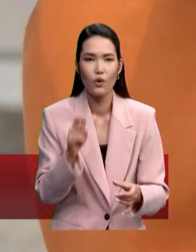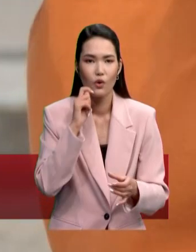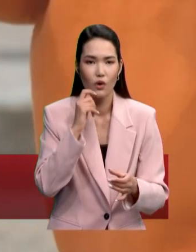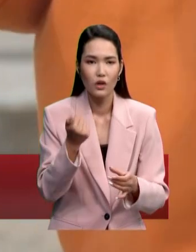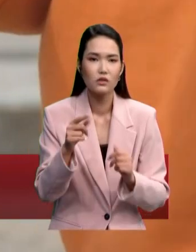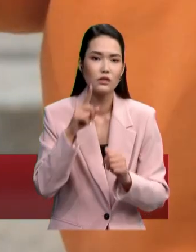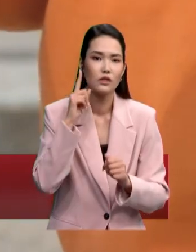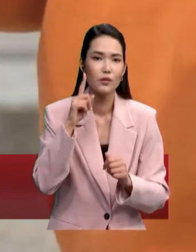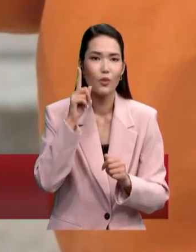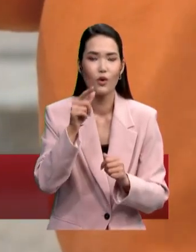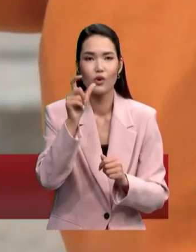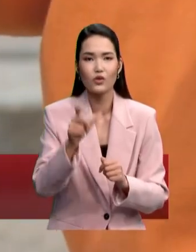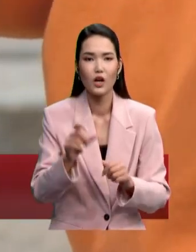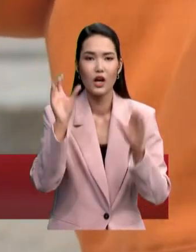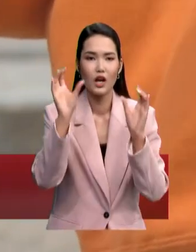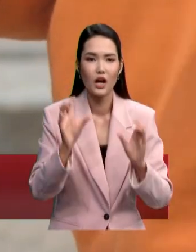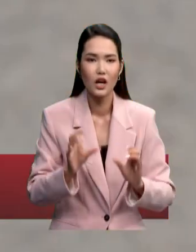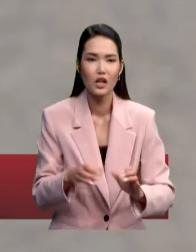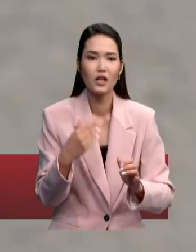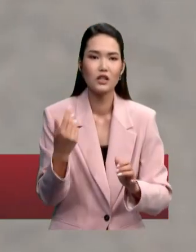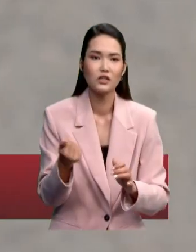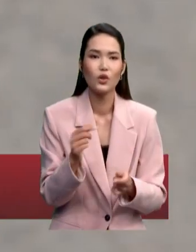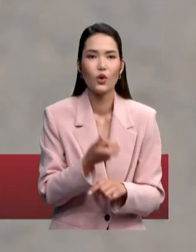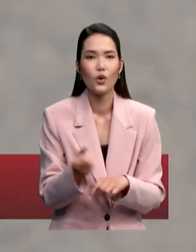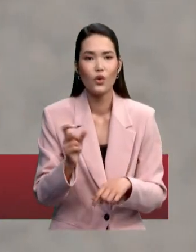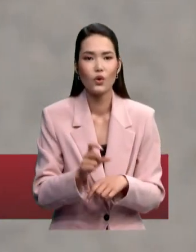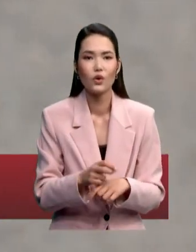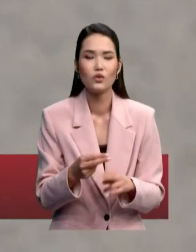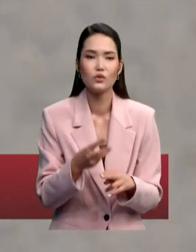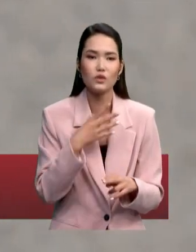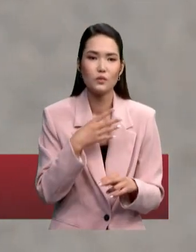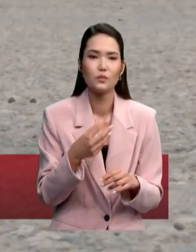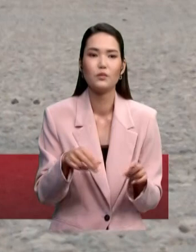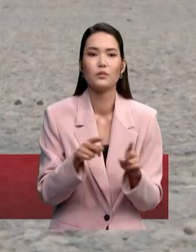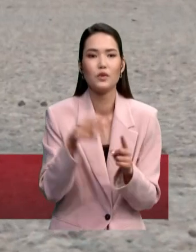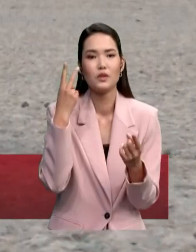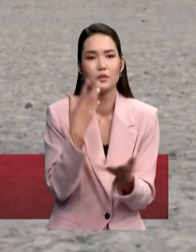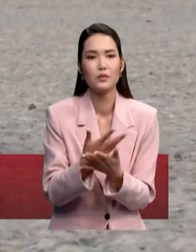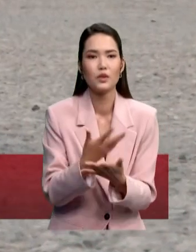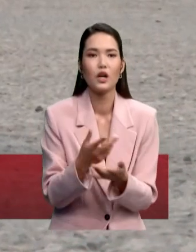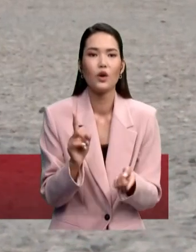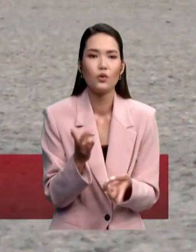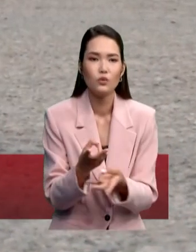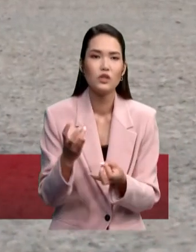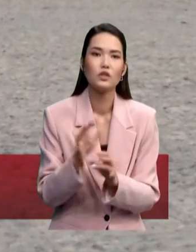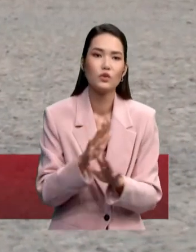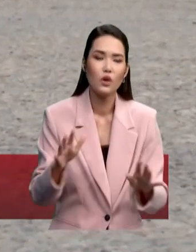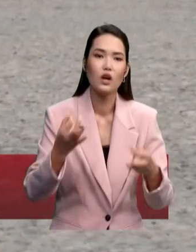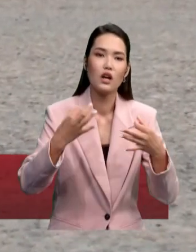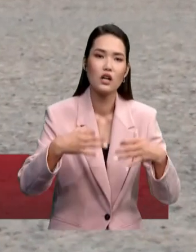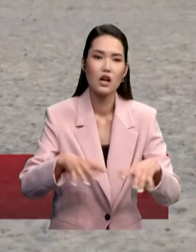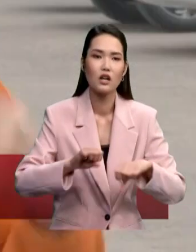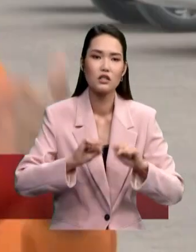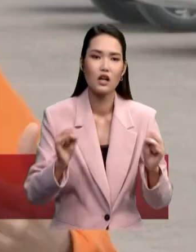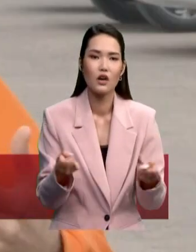молодого человека, законопроект, принятый мажилисом, очень сырой. Причем выразить сомнение можно не только относительно разрешенной